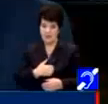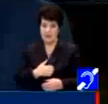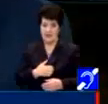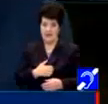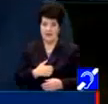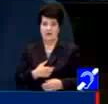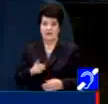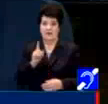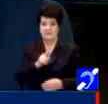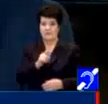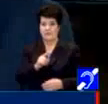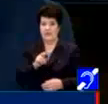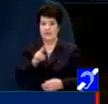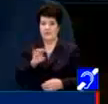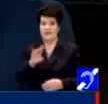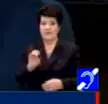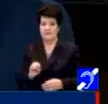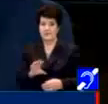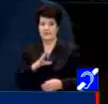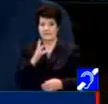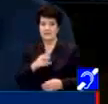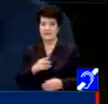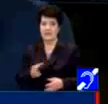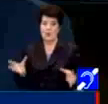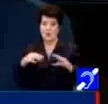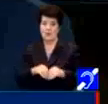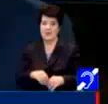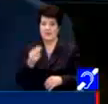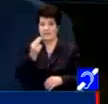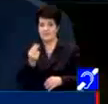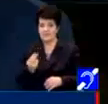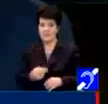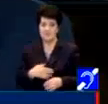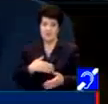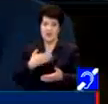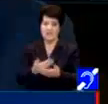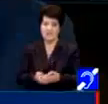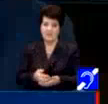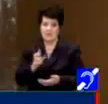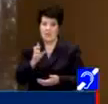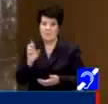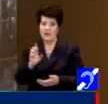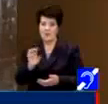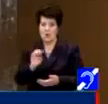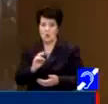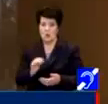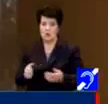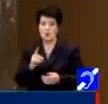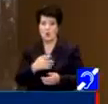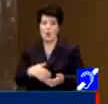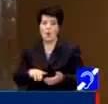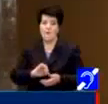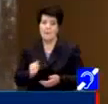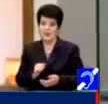unite într-un desen al vieții și activității lui Brâncuș împreună cu prietenii săi, cu